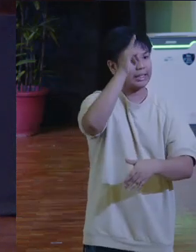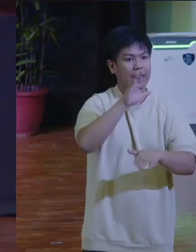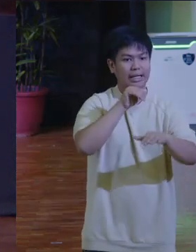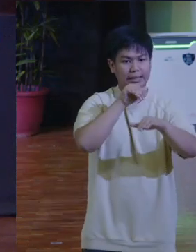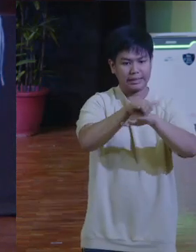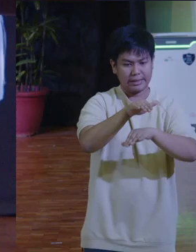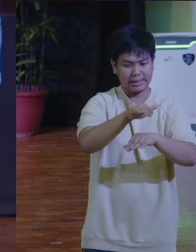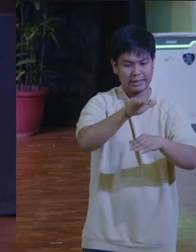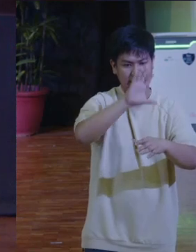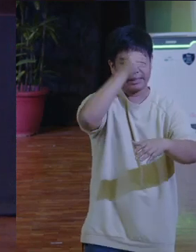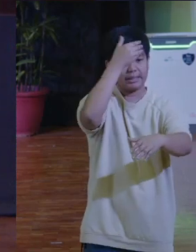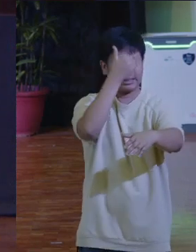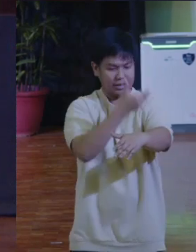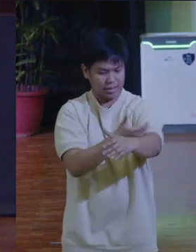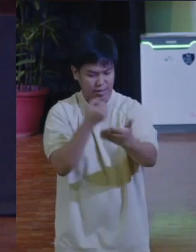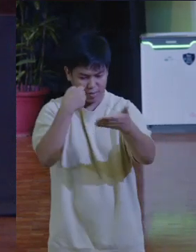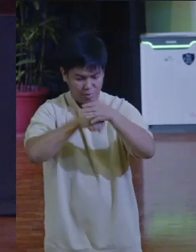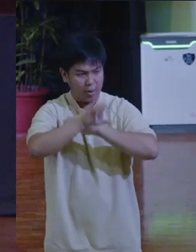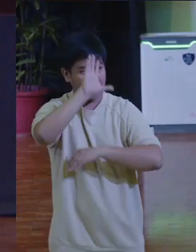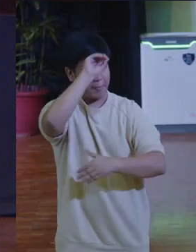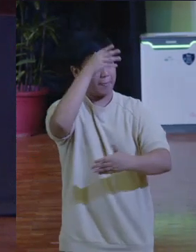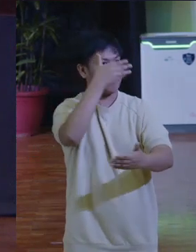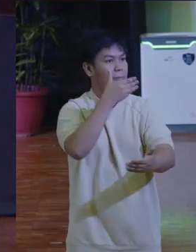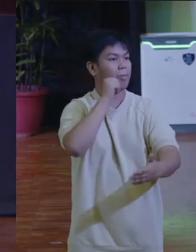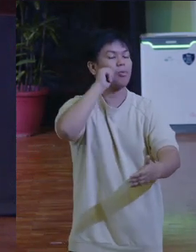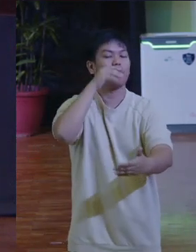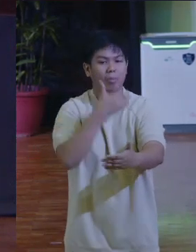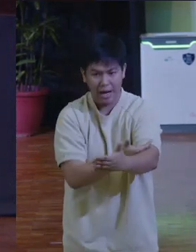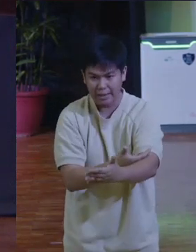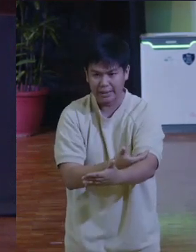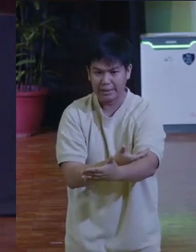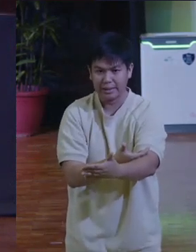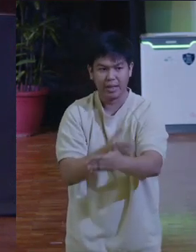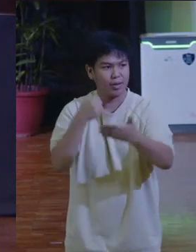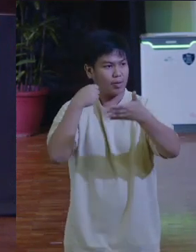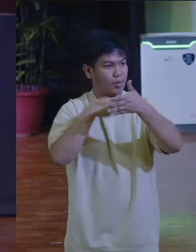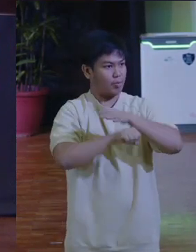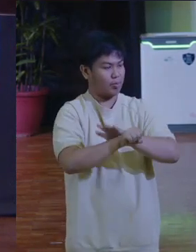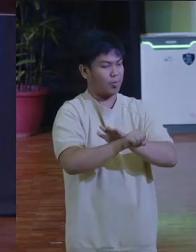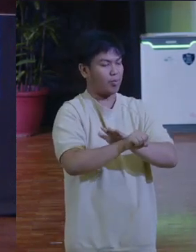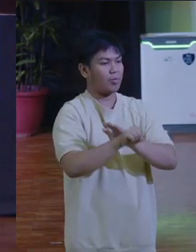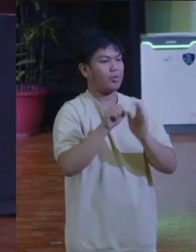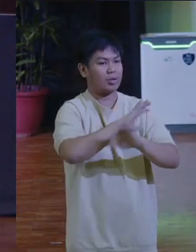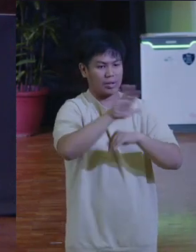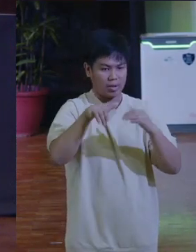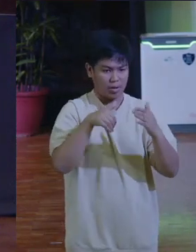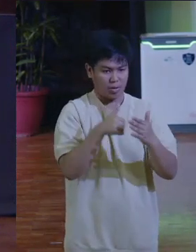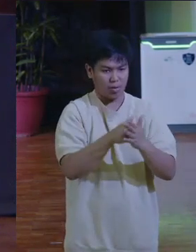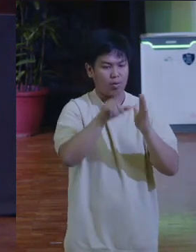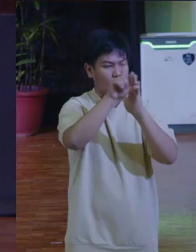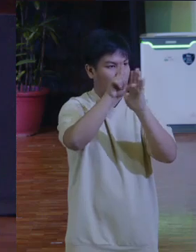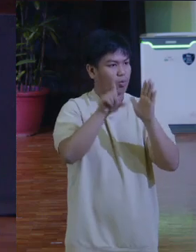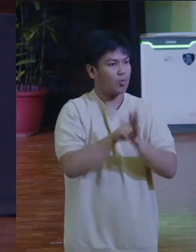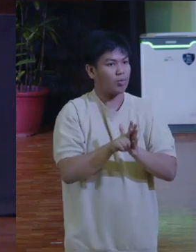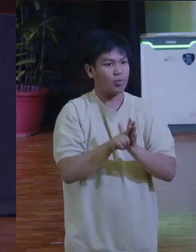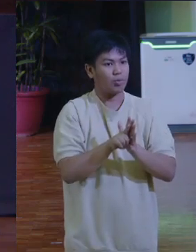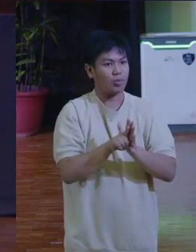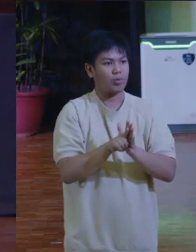His Son, born of woman, born under the law, to redeem those who were under the law so that we might